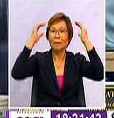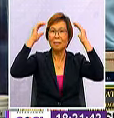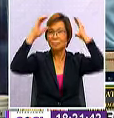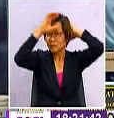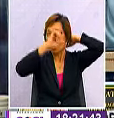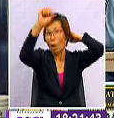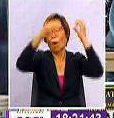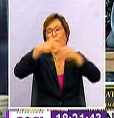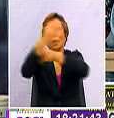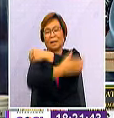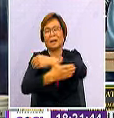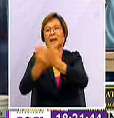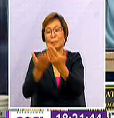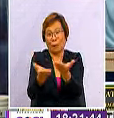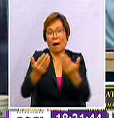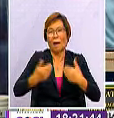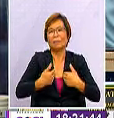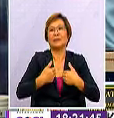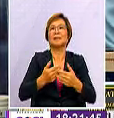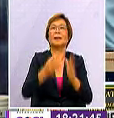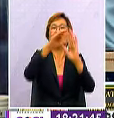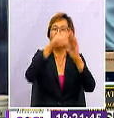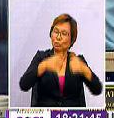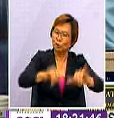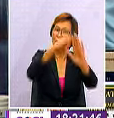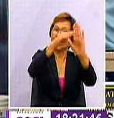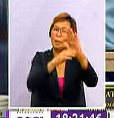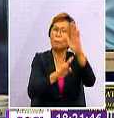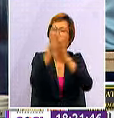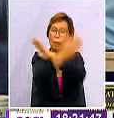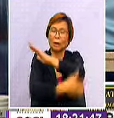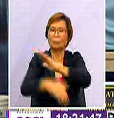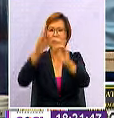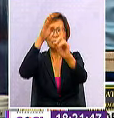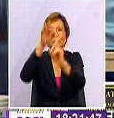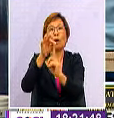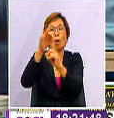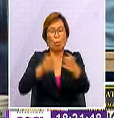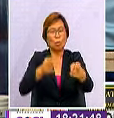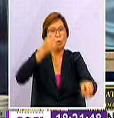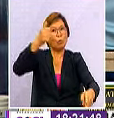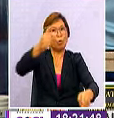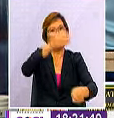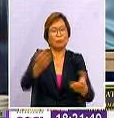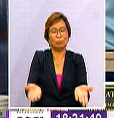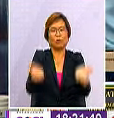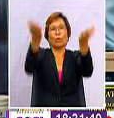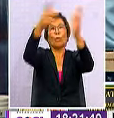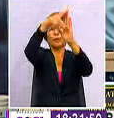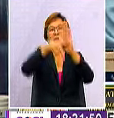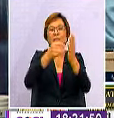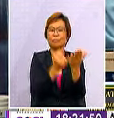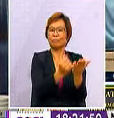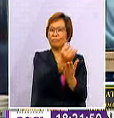Datuk Yang di-Pertua, kerajaan akan meneruskan agenda pembangunan negara berteraskan tadbir urus yang baik serta menjunjung prinsip